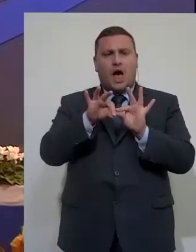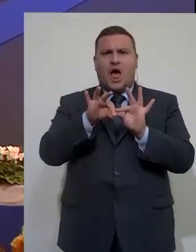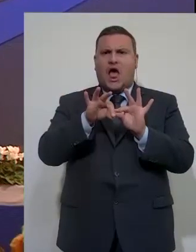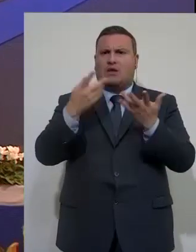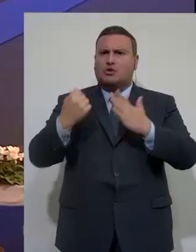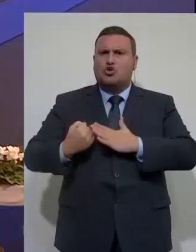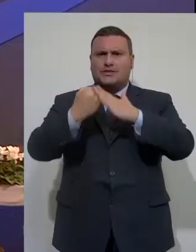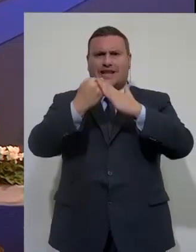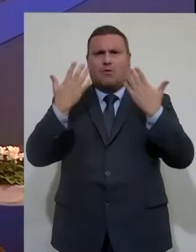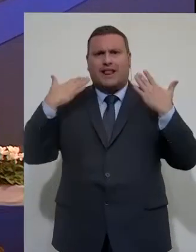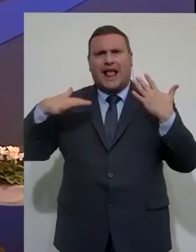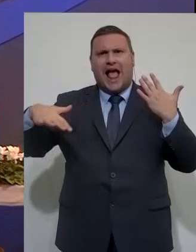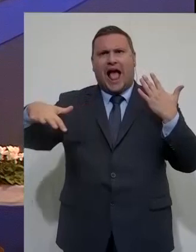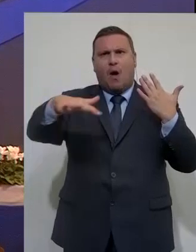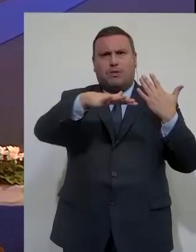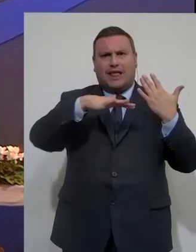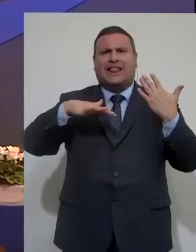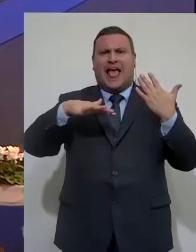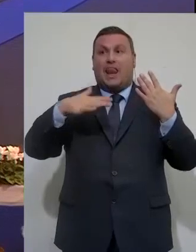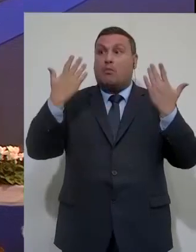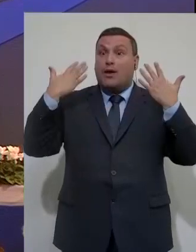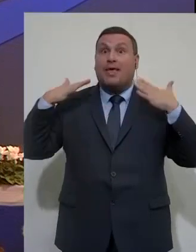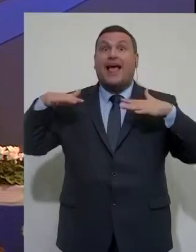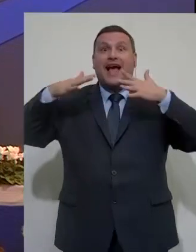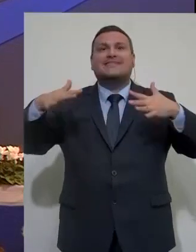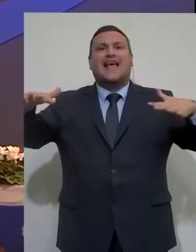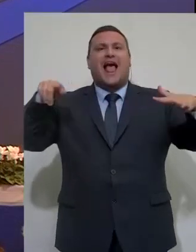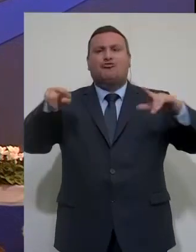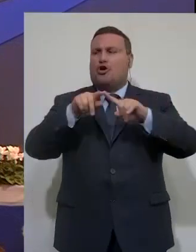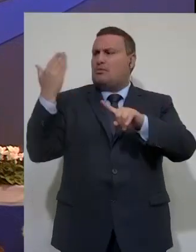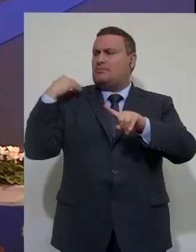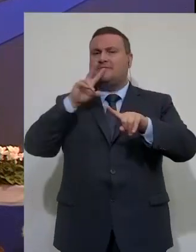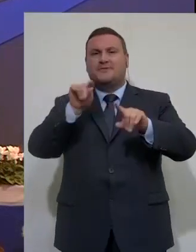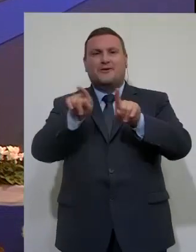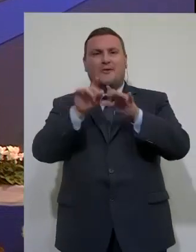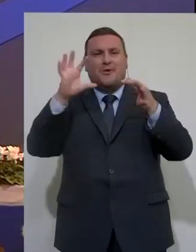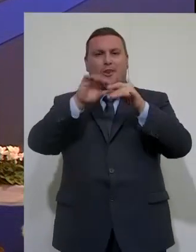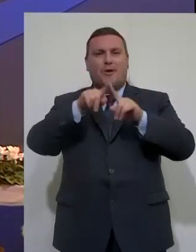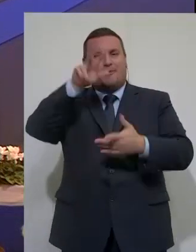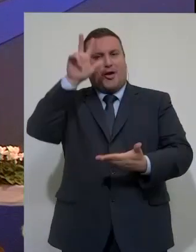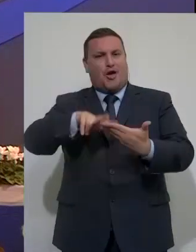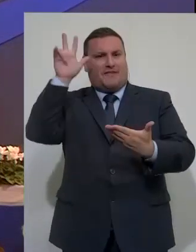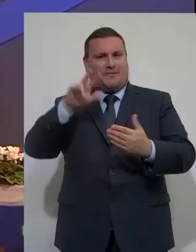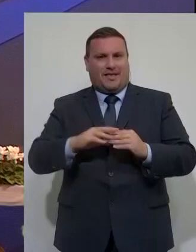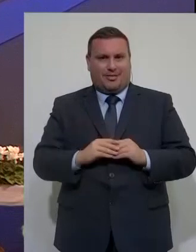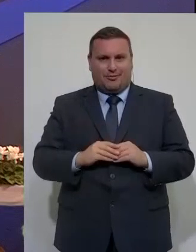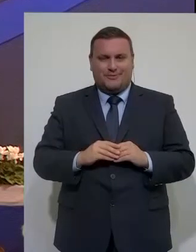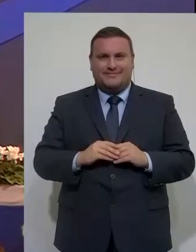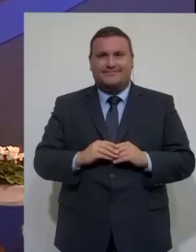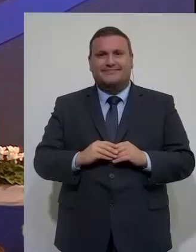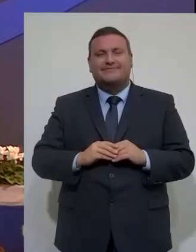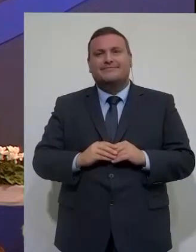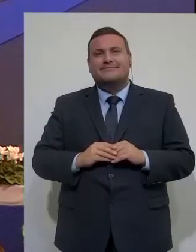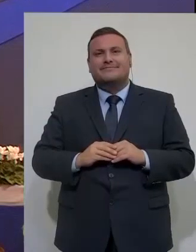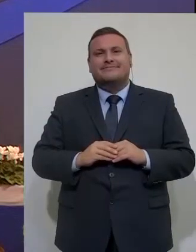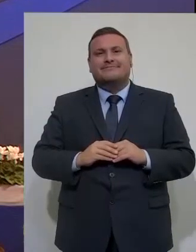ambientale e paesaggistica delle nostre strutture, come chi mi ha preceduto ha correttamente in modo esaustivo evidenziato. Mediamente